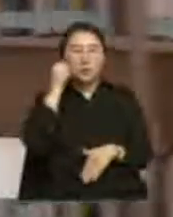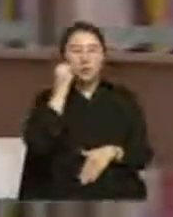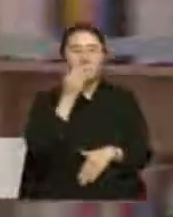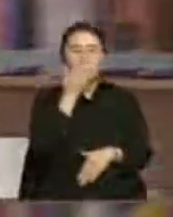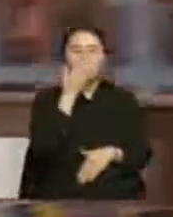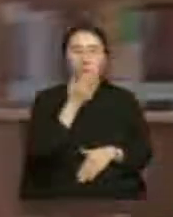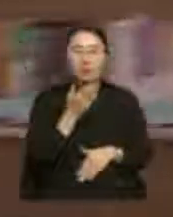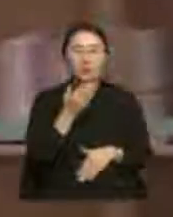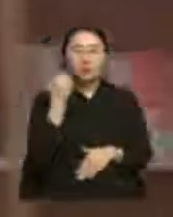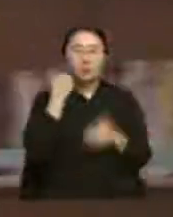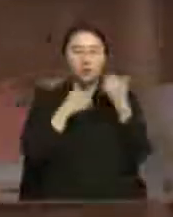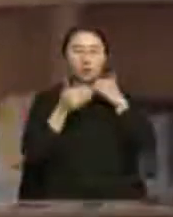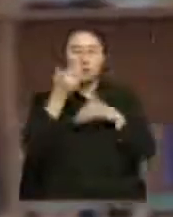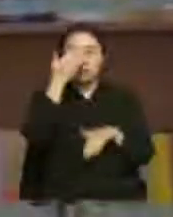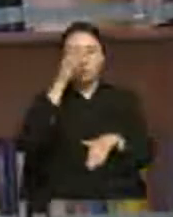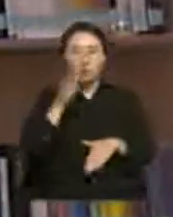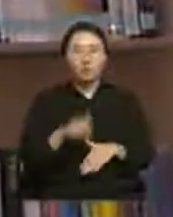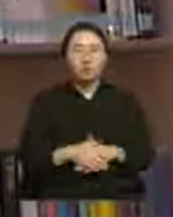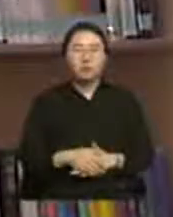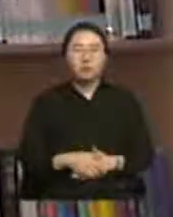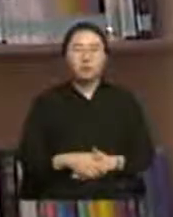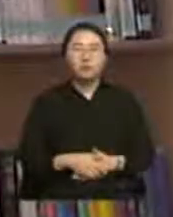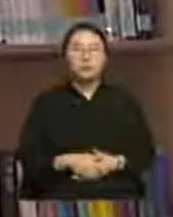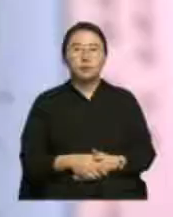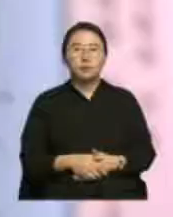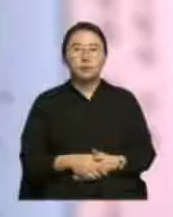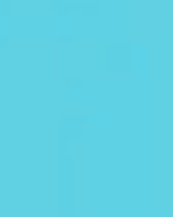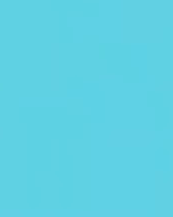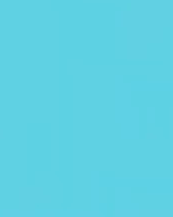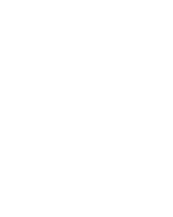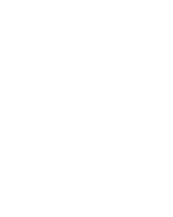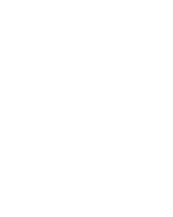가능하고 누구나 무료로 참여할 수 있습니다